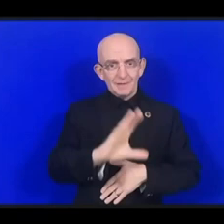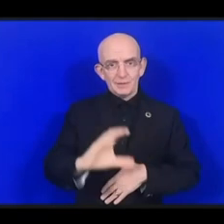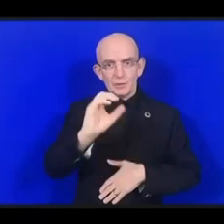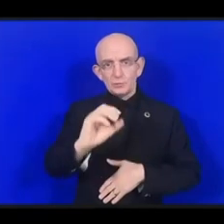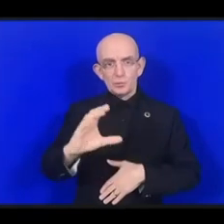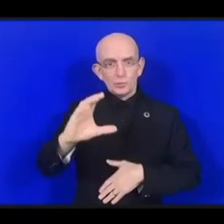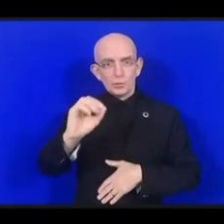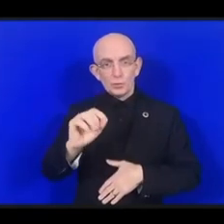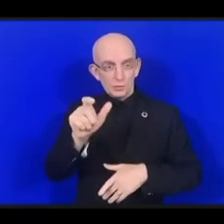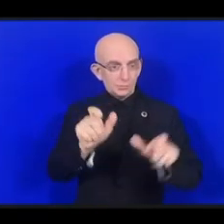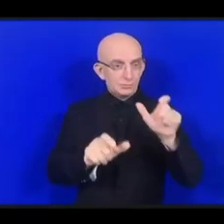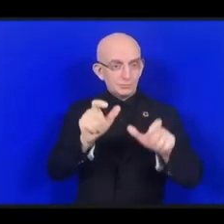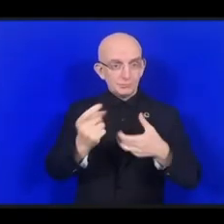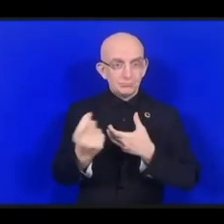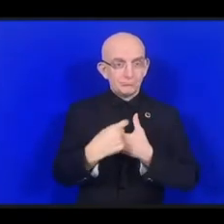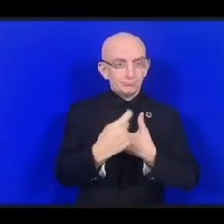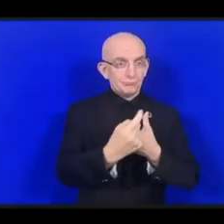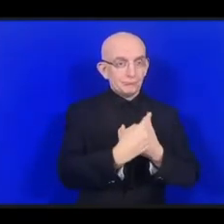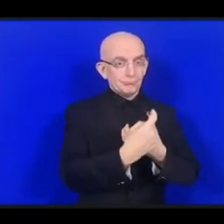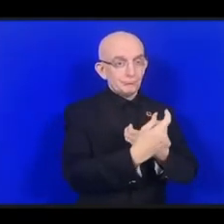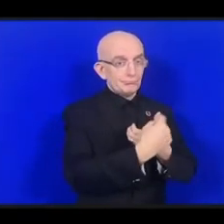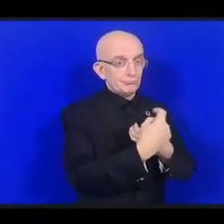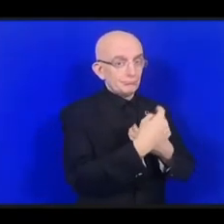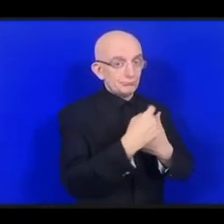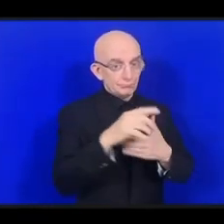de tous les continents du